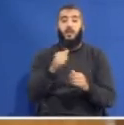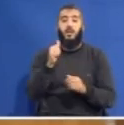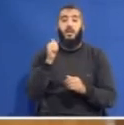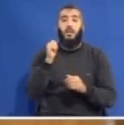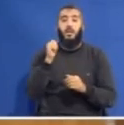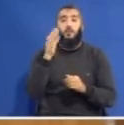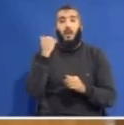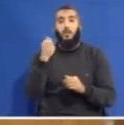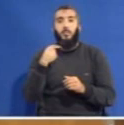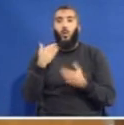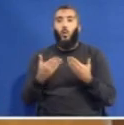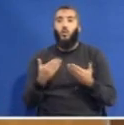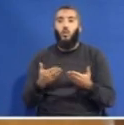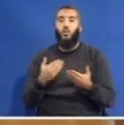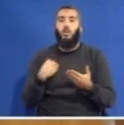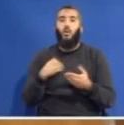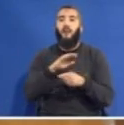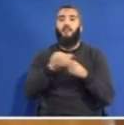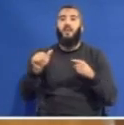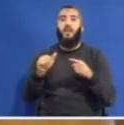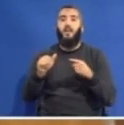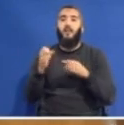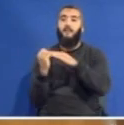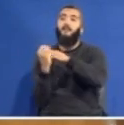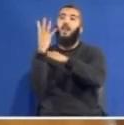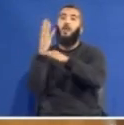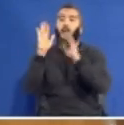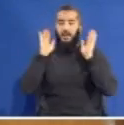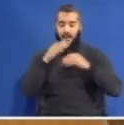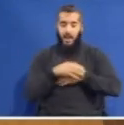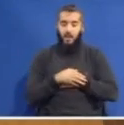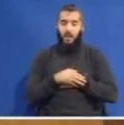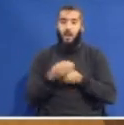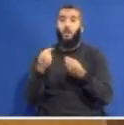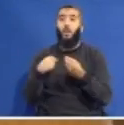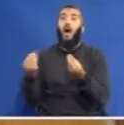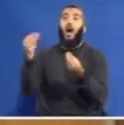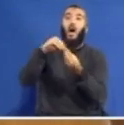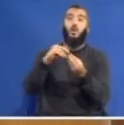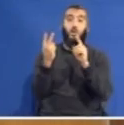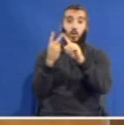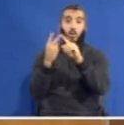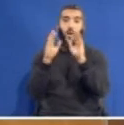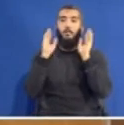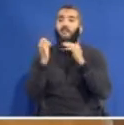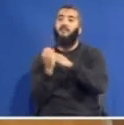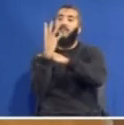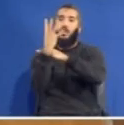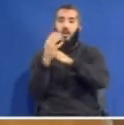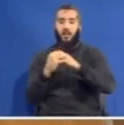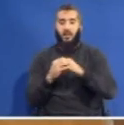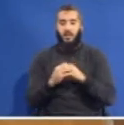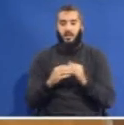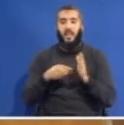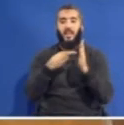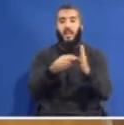حاضرة يقضي معها مرتين الفوائت، يعني نصلي الصبح نزيد